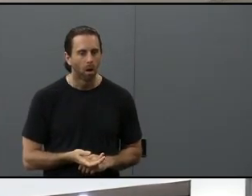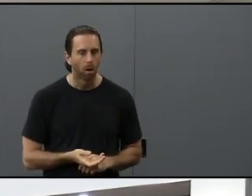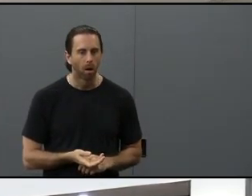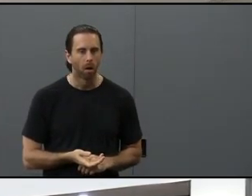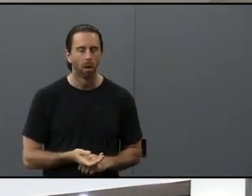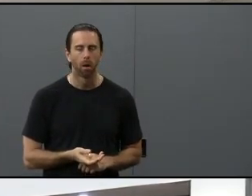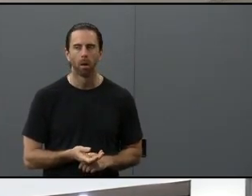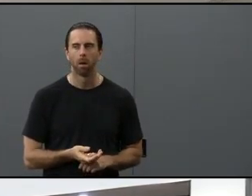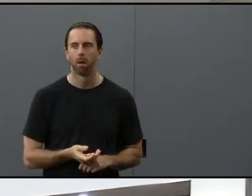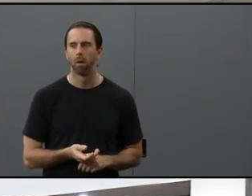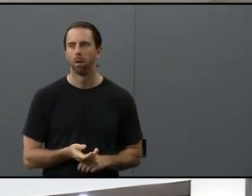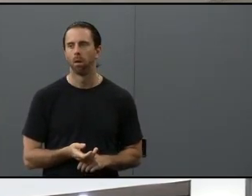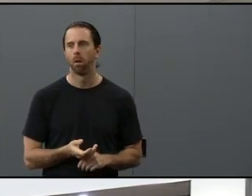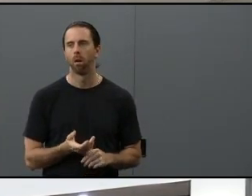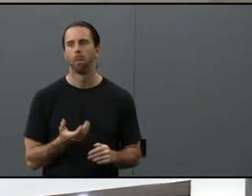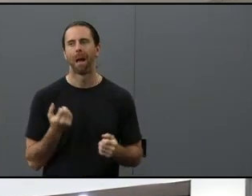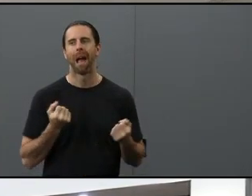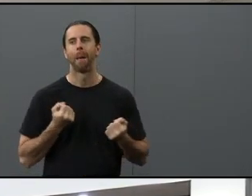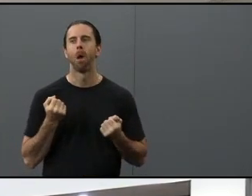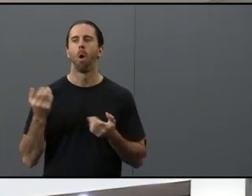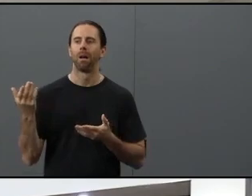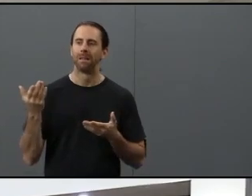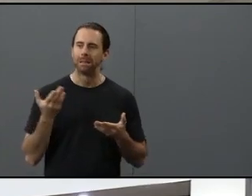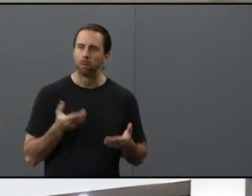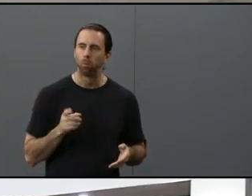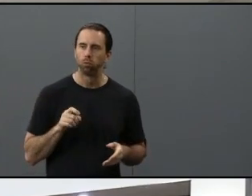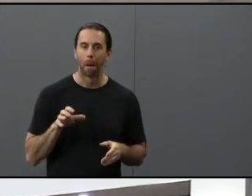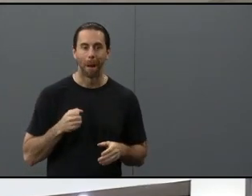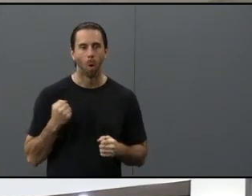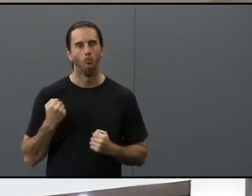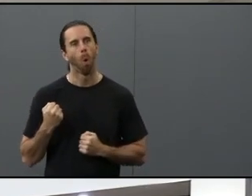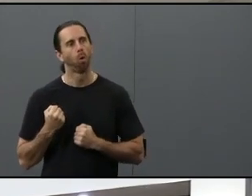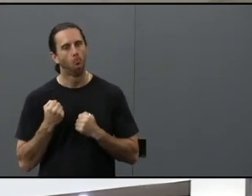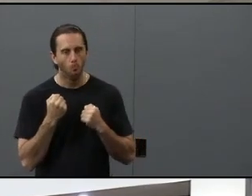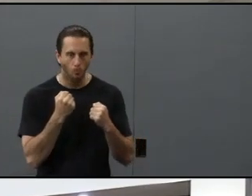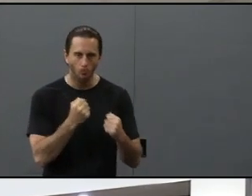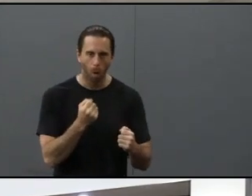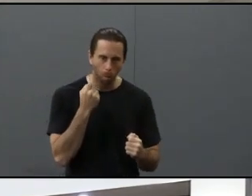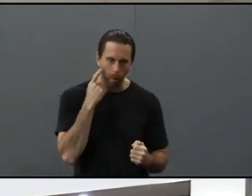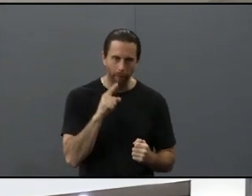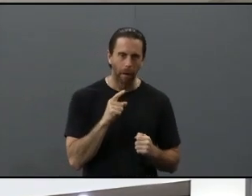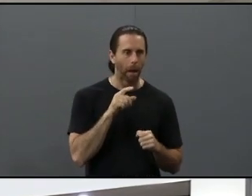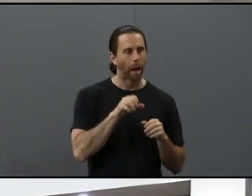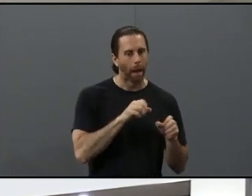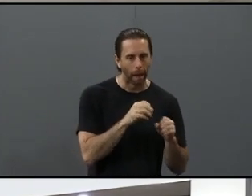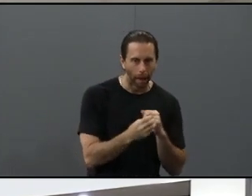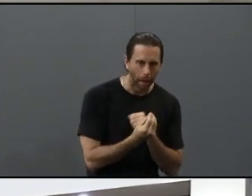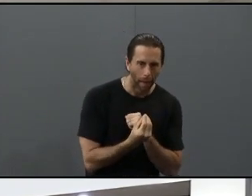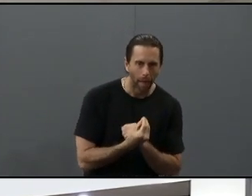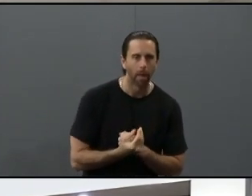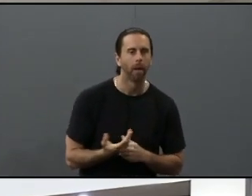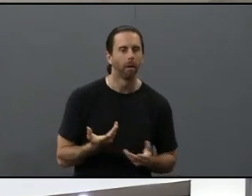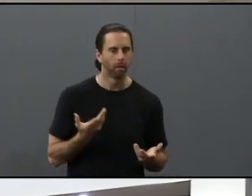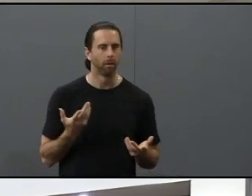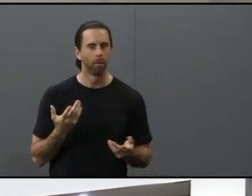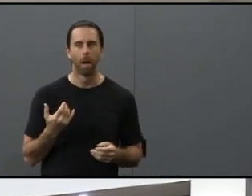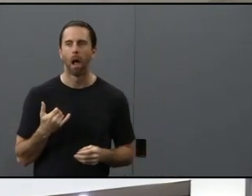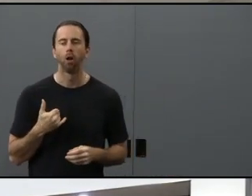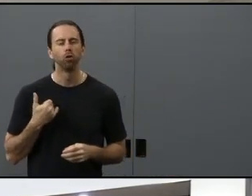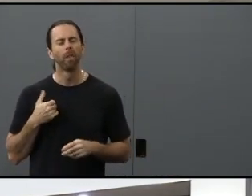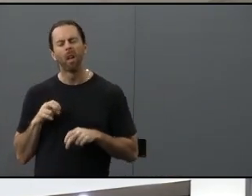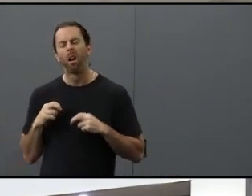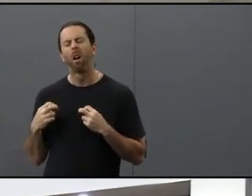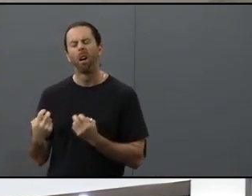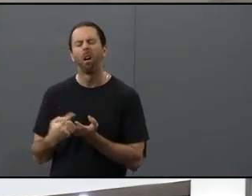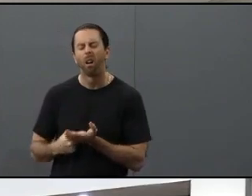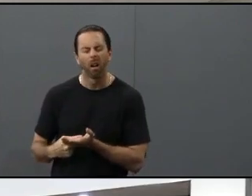arrive ici c'est transporté par camion on est obligé de prendre notre auto pour se déplacer pour aller s'approvisionner là mes jeunes on s'est mis ensemble